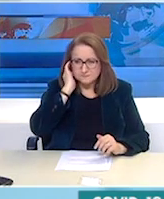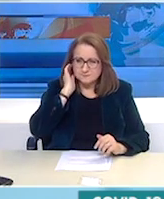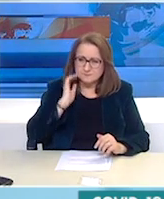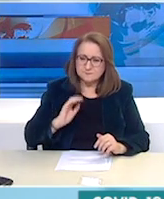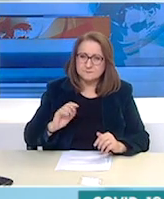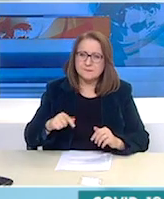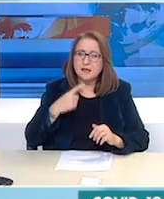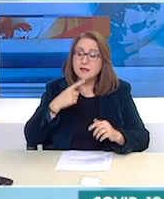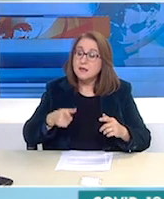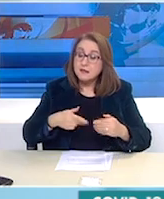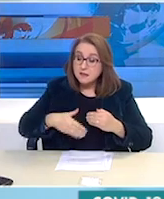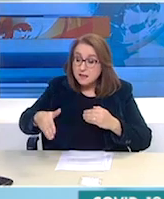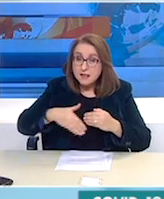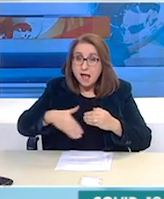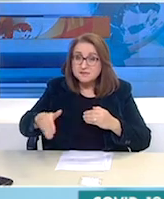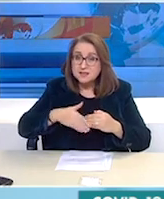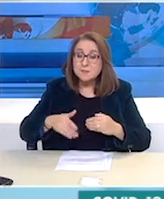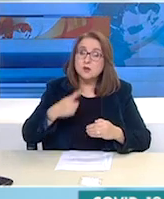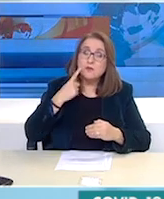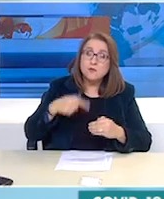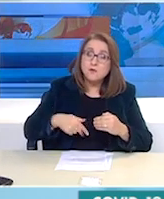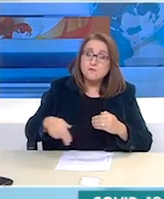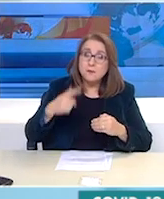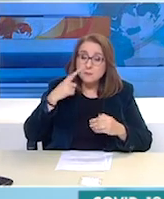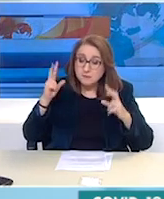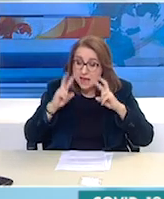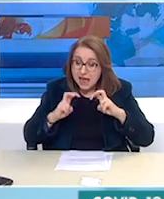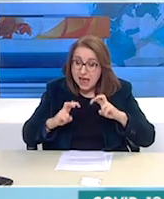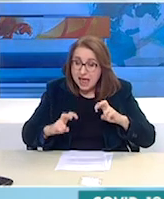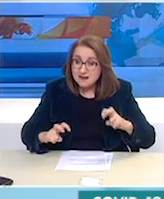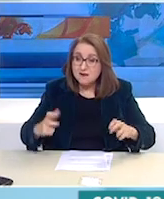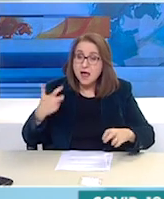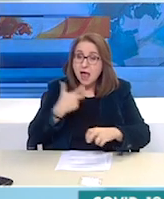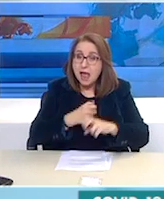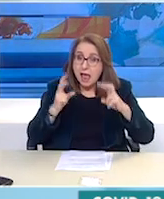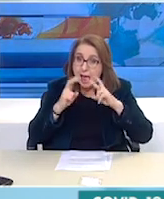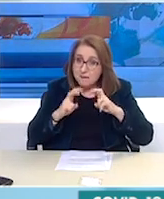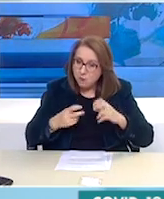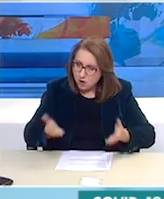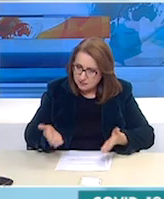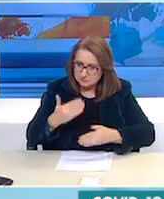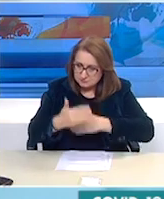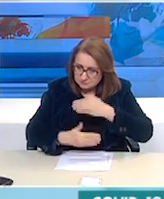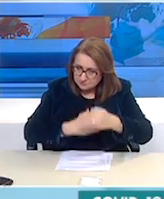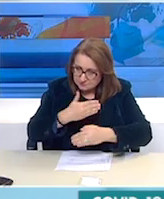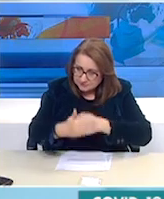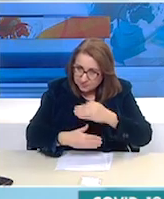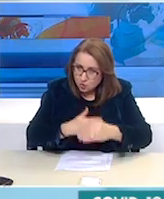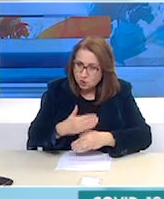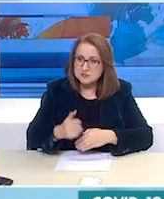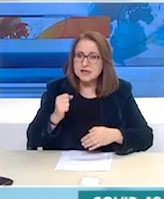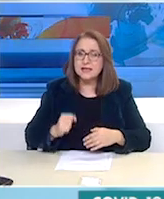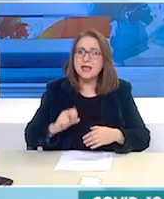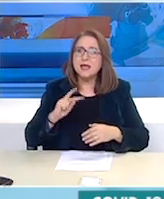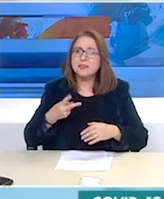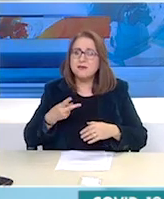φαρμακευτική θεραπεία. Δίνει ευκαιρία σε έρευνα που έχει σχέση με τα εμβόλια που είναι προηγουμένως να προχωρήσει και ταυτόχρονα